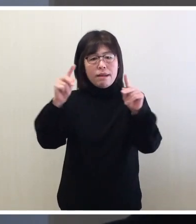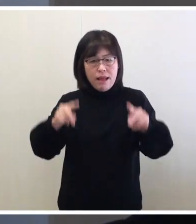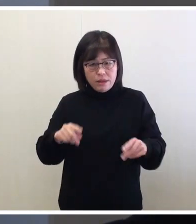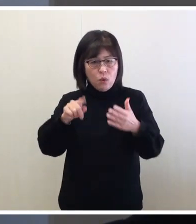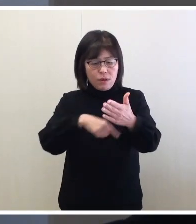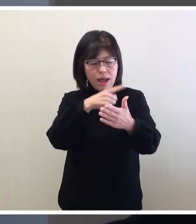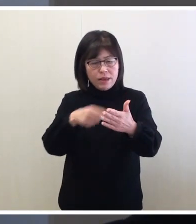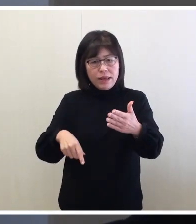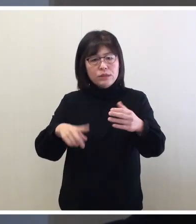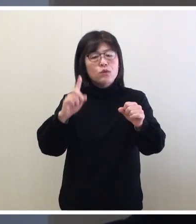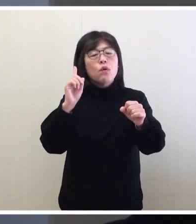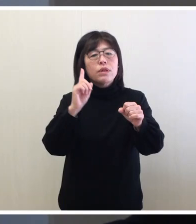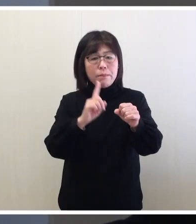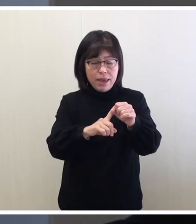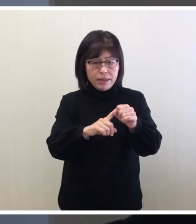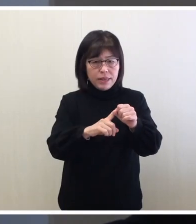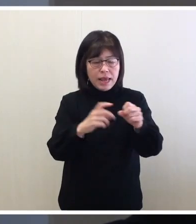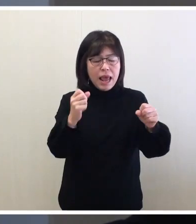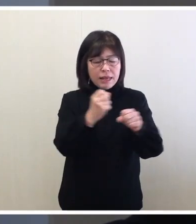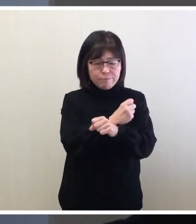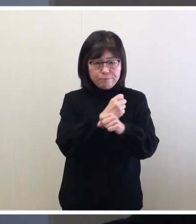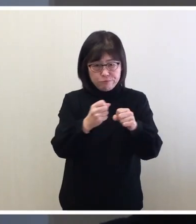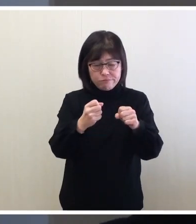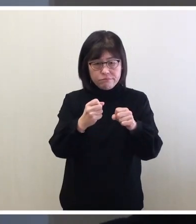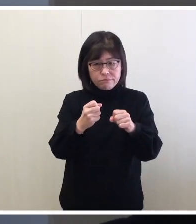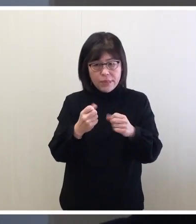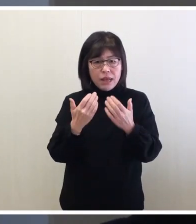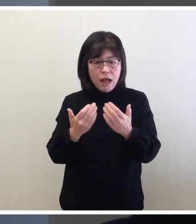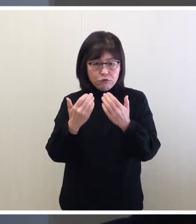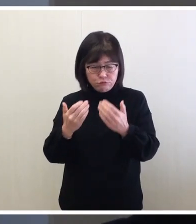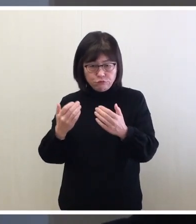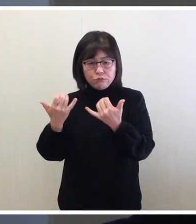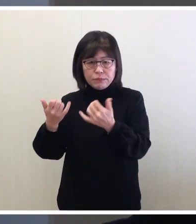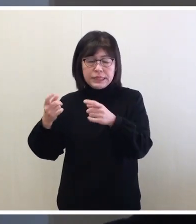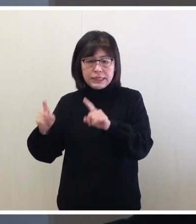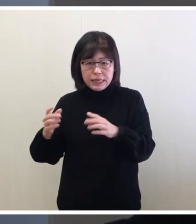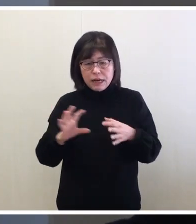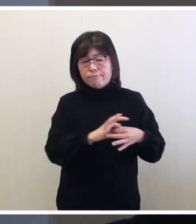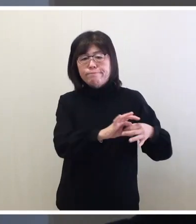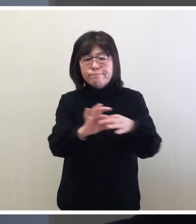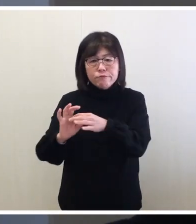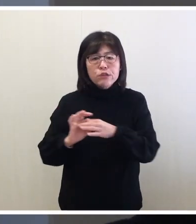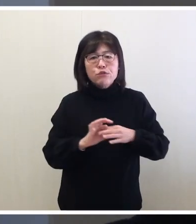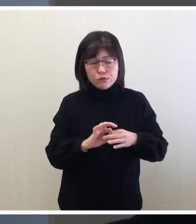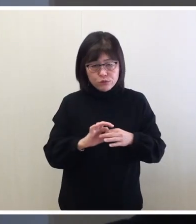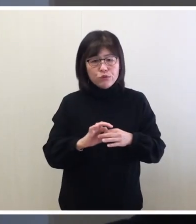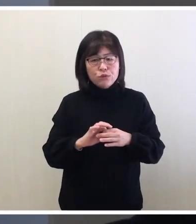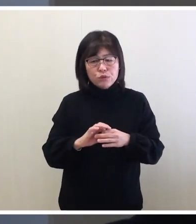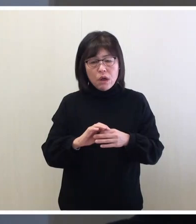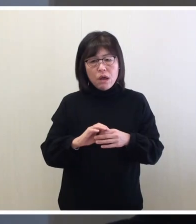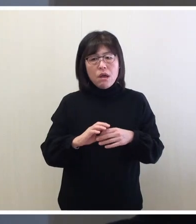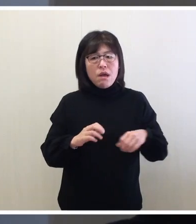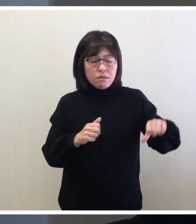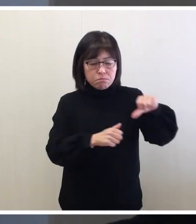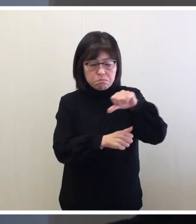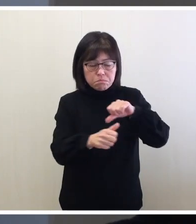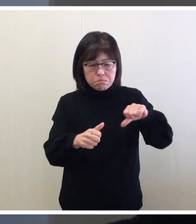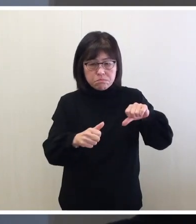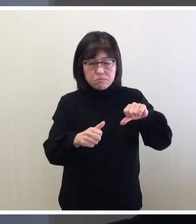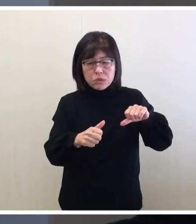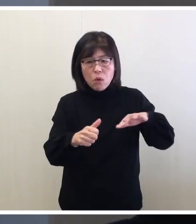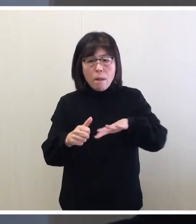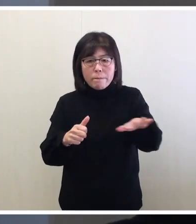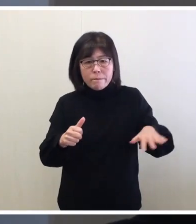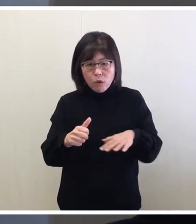の課題解決のため、産官学民が連携したプロジェクトを推進するプラットフォームを構築します